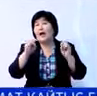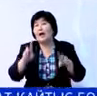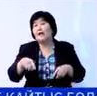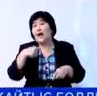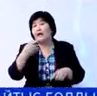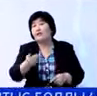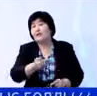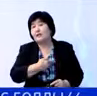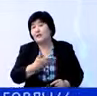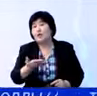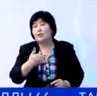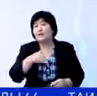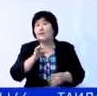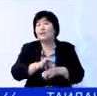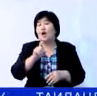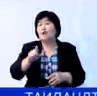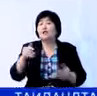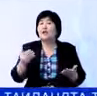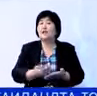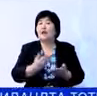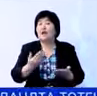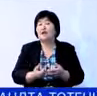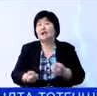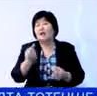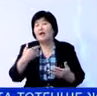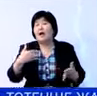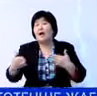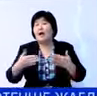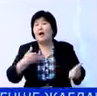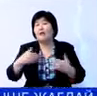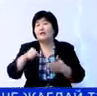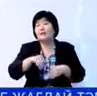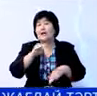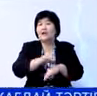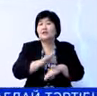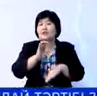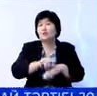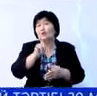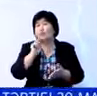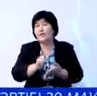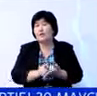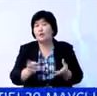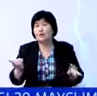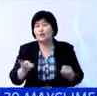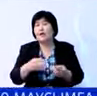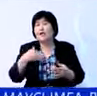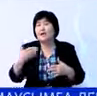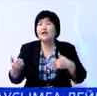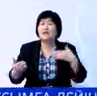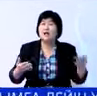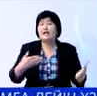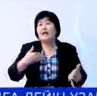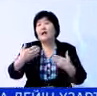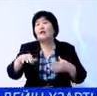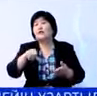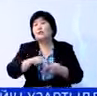кетейік, біз науқасты жаңадан ошақ болсын, қарым-қатынастан анықталған ошақ болсын, міндетті түрде жан жағындағы